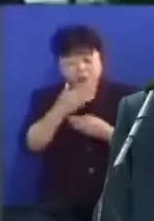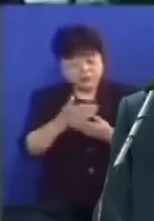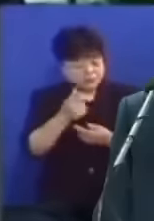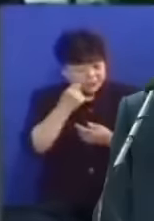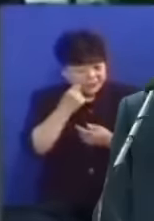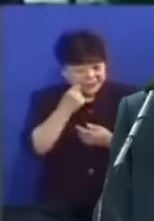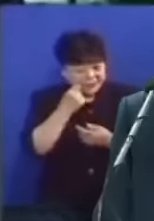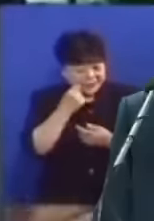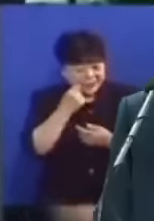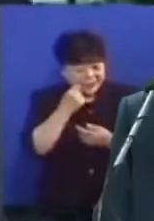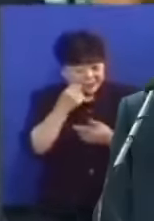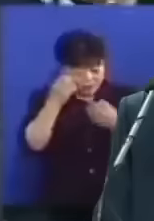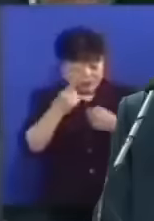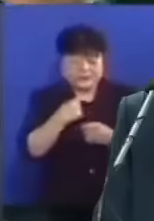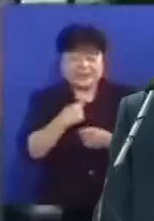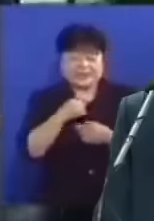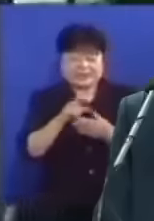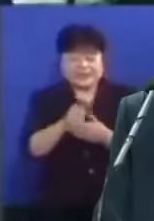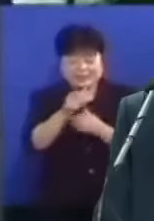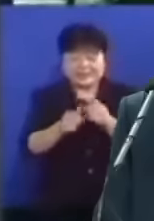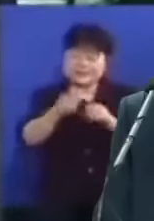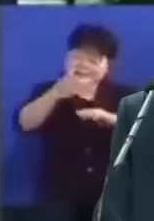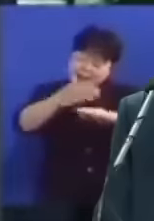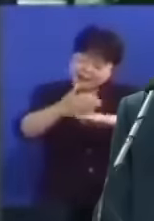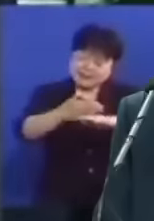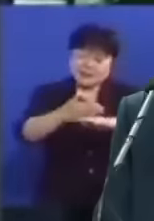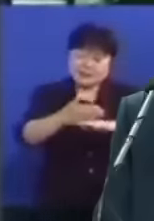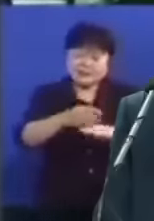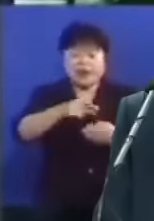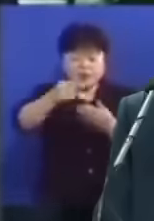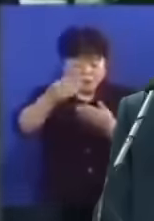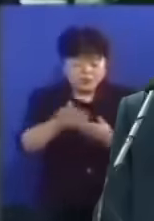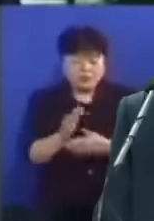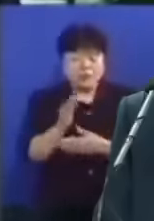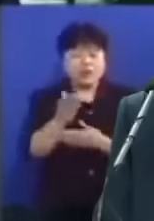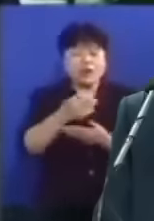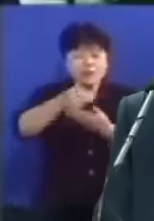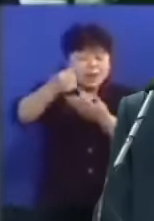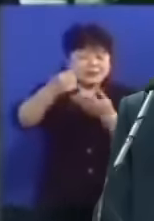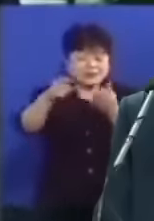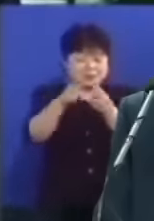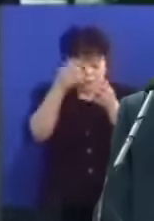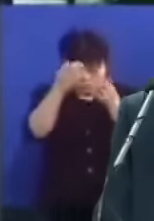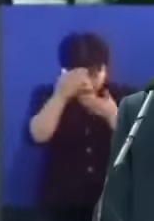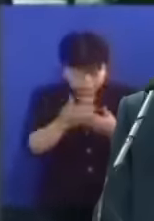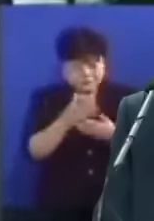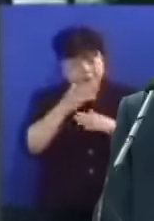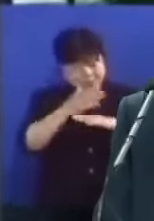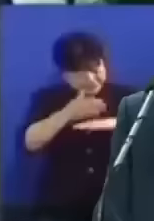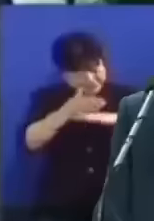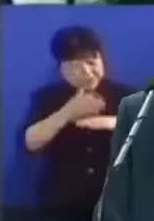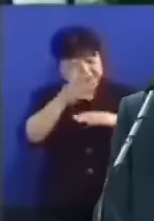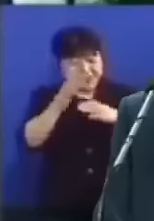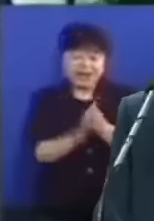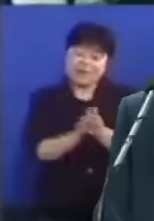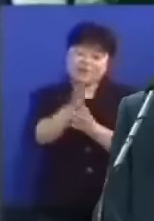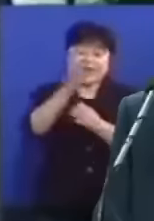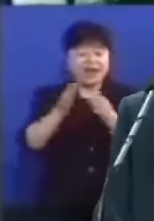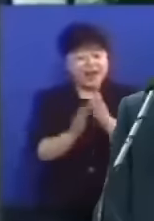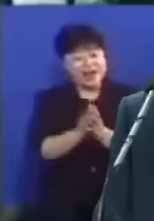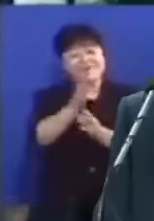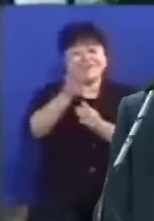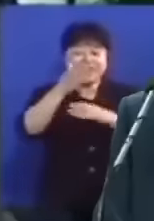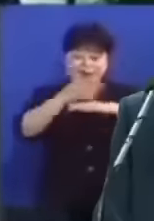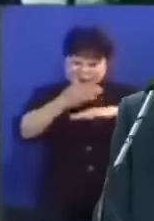못합니다. 고통을 당하면 하나님 감사합니다. 나 같은 사람을 선택해서 영광 받으시려고 고통 주십니까? 감사합니다. 할렐루야.